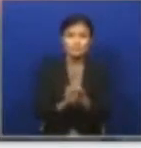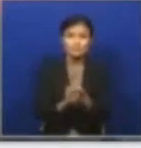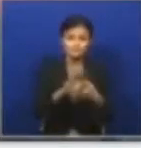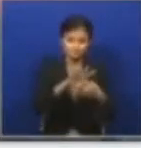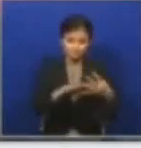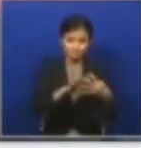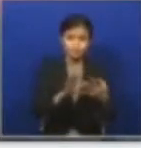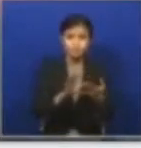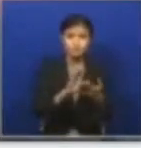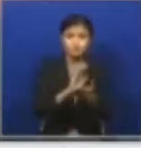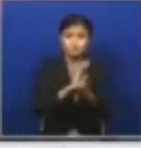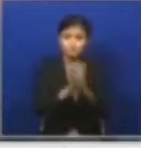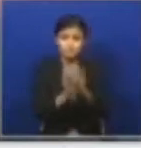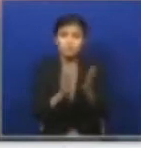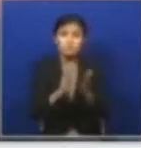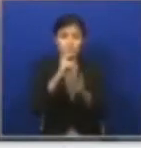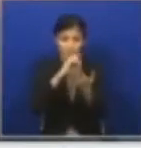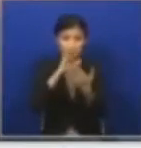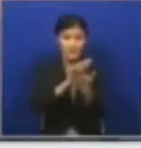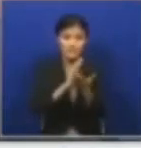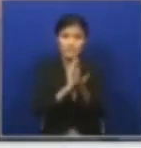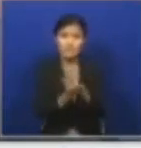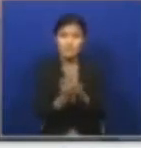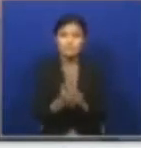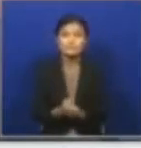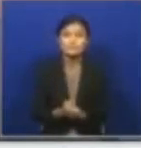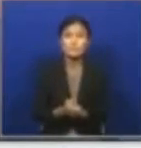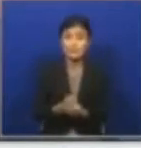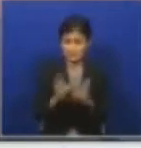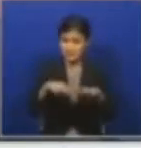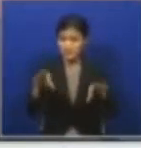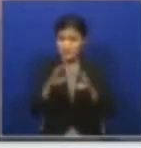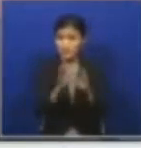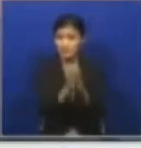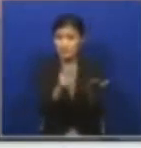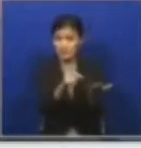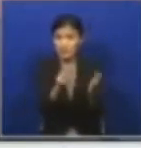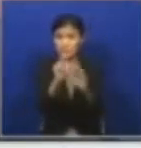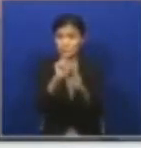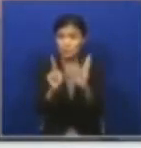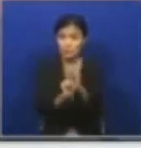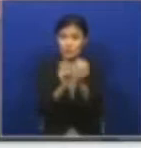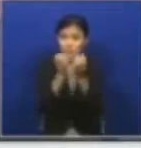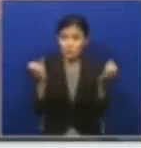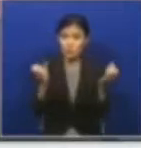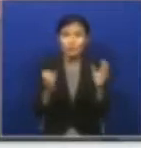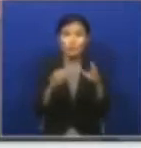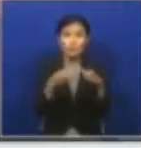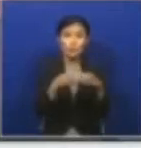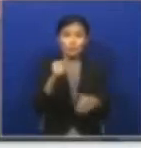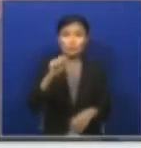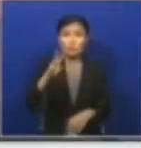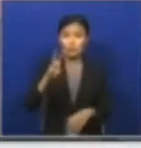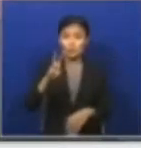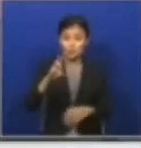รูปประเทศเนี่ยนะโดยผมจะยึดรัฐธรรมนูญหมวดที่16การ